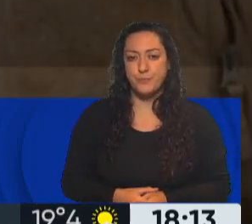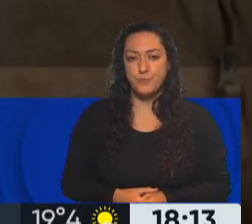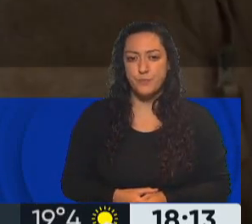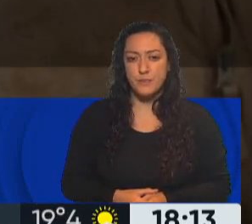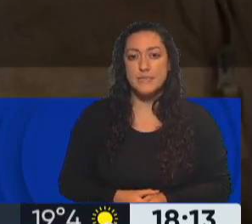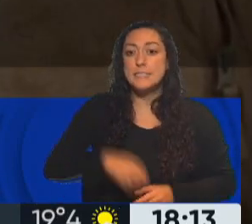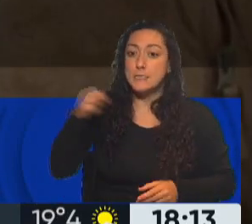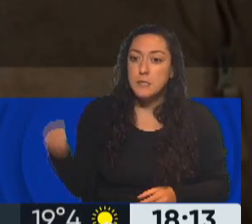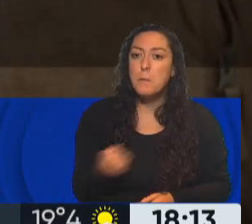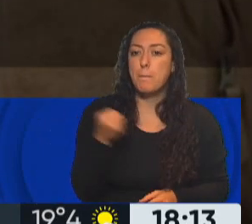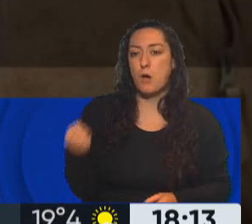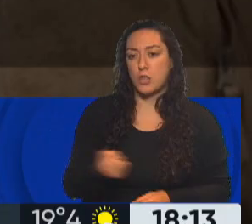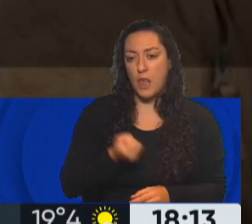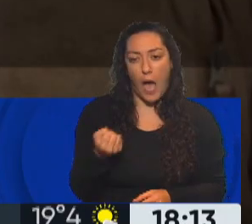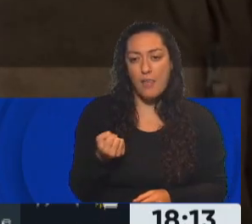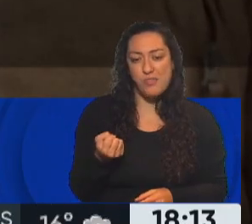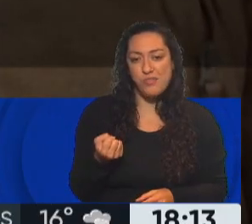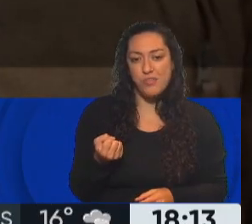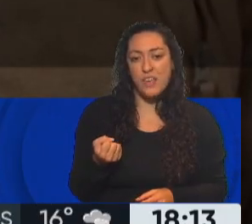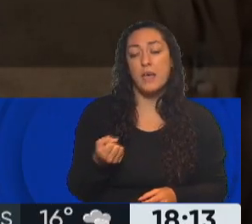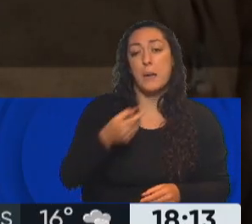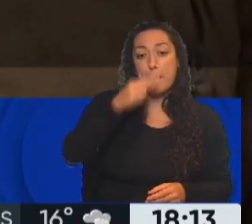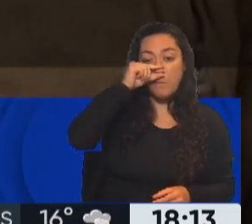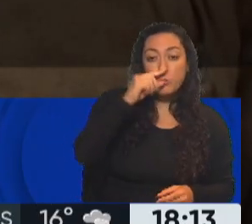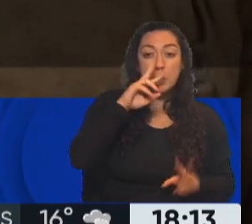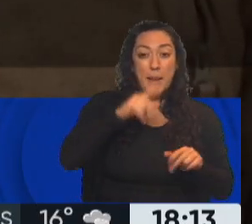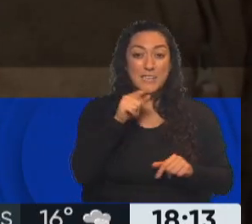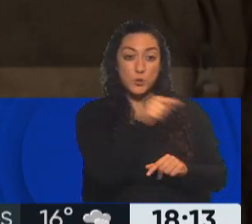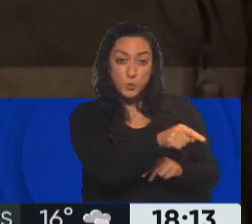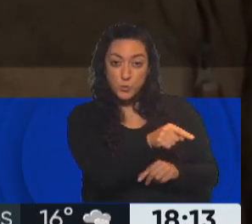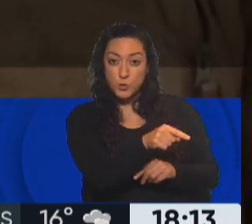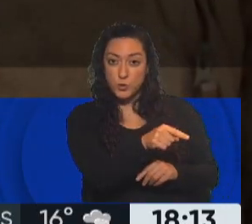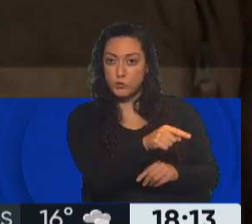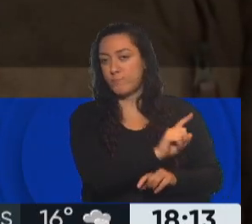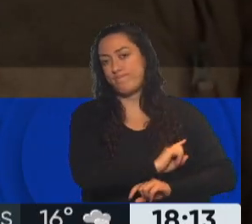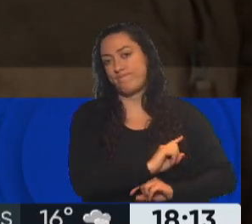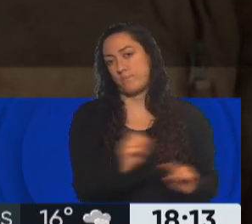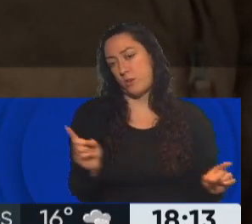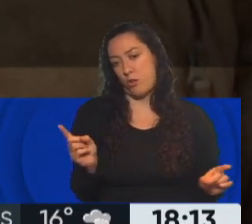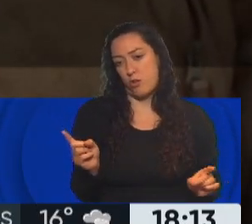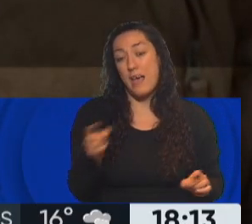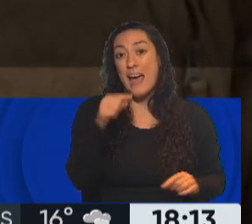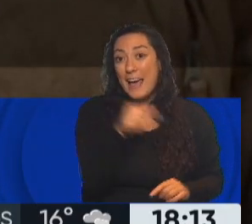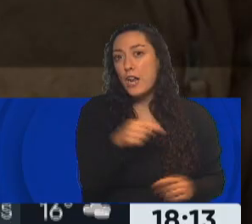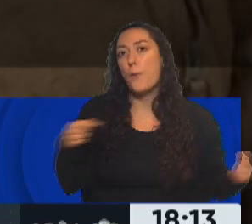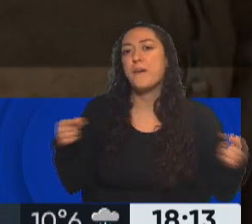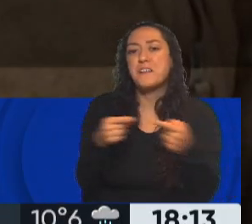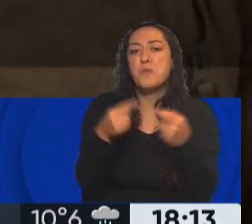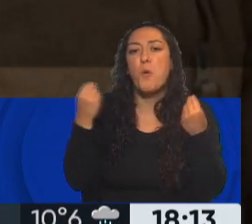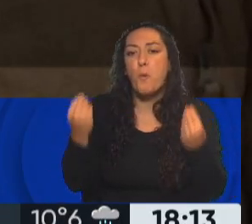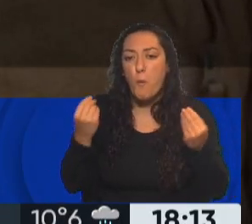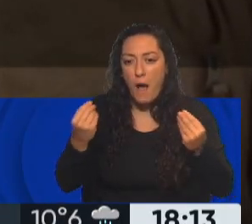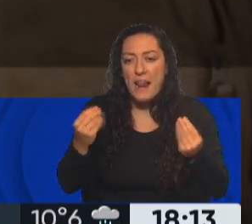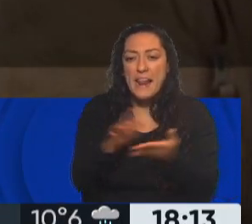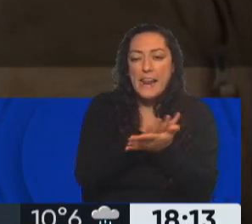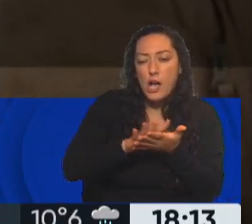Головне, щоб все не йшло по плану Путіна. Коли він хоче зробити все, щоб перемовини у